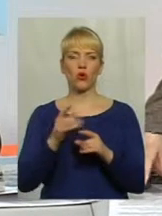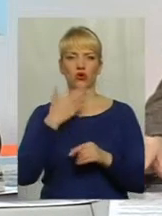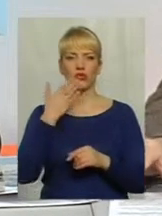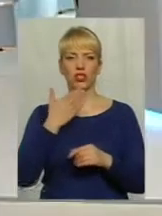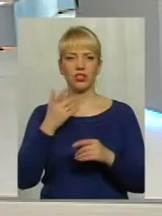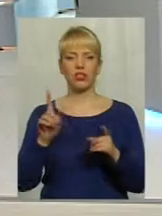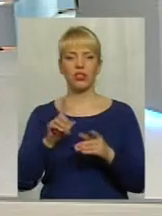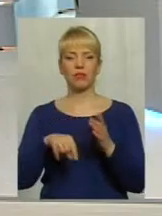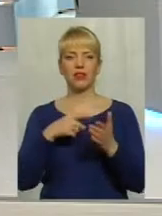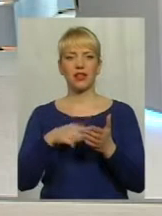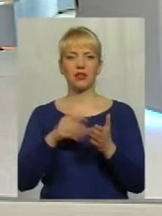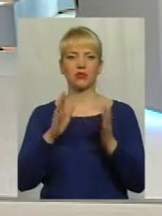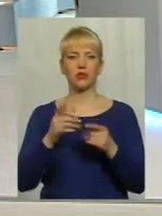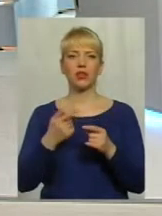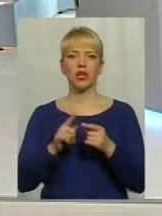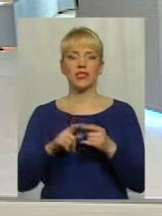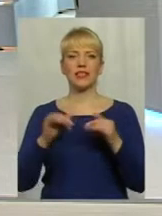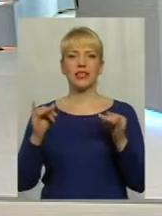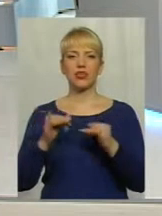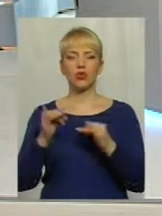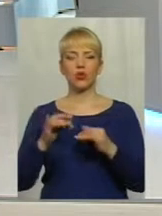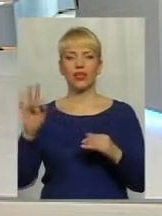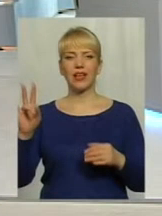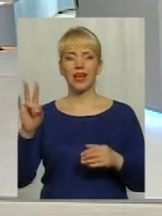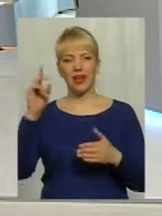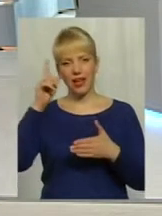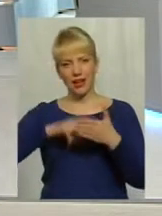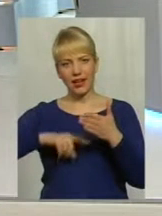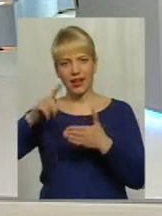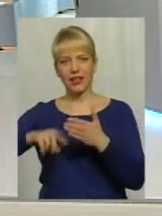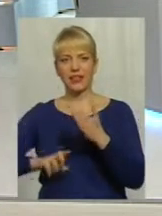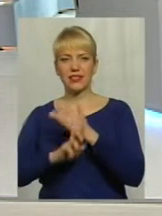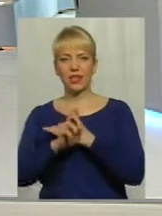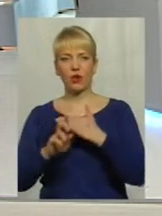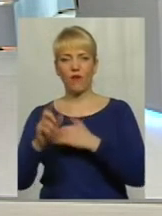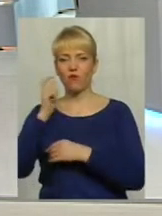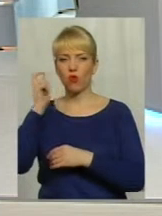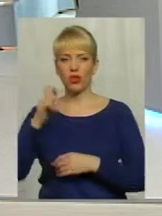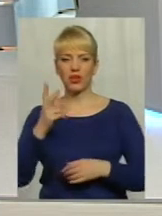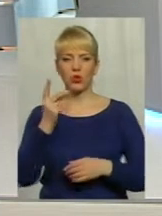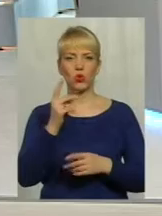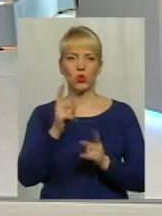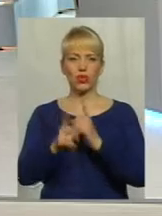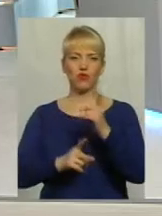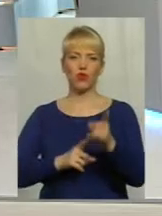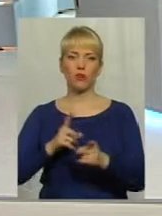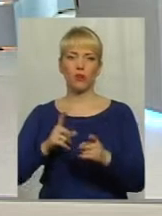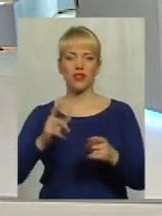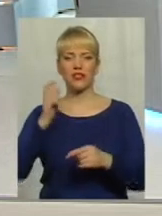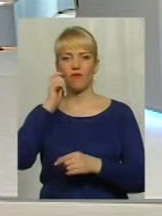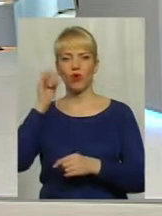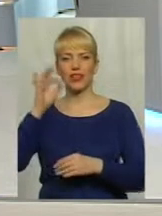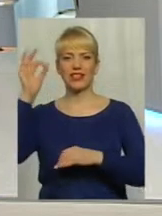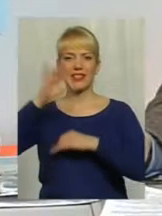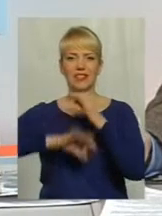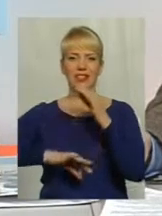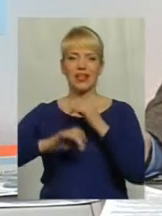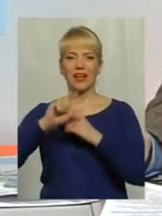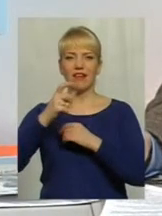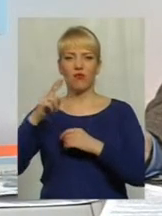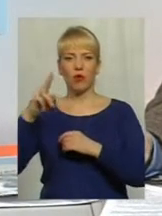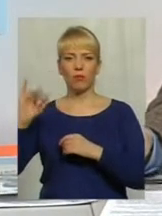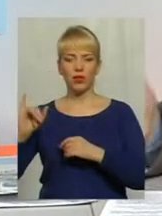питання будують, це історія релігій та церков в Україні. Друге, реформація в Україні та Східній Європі від середньовіччя до наших